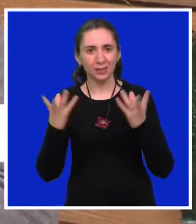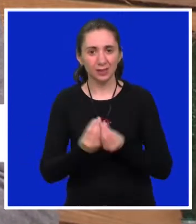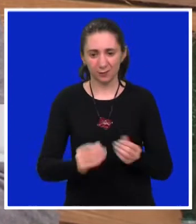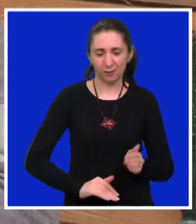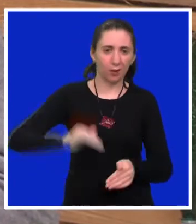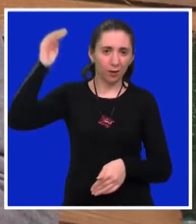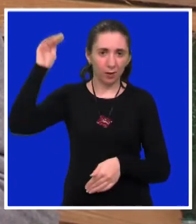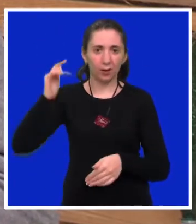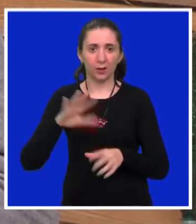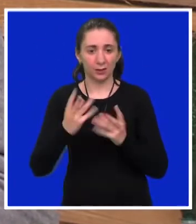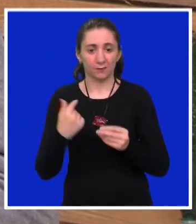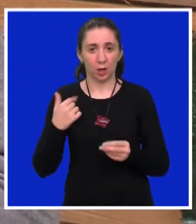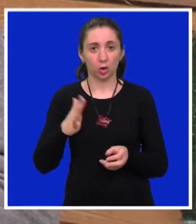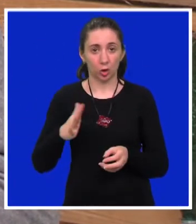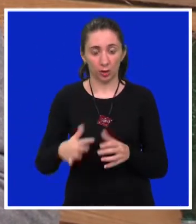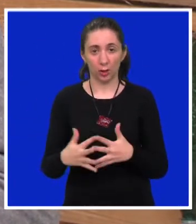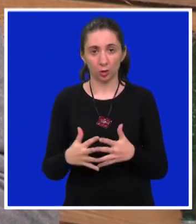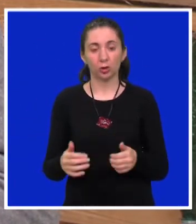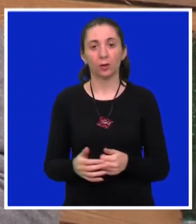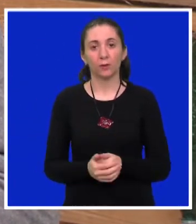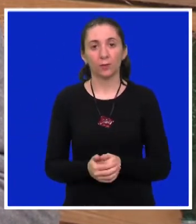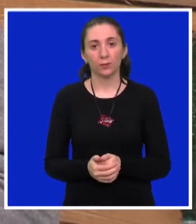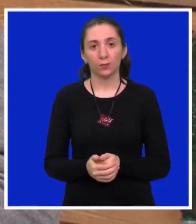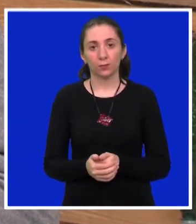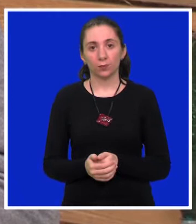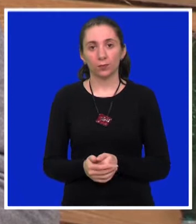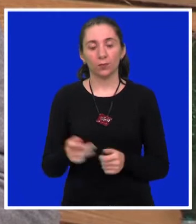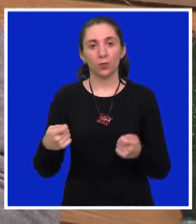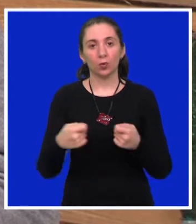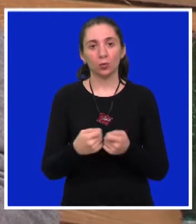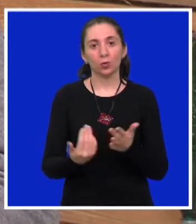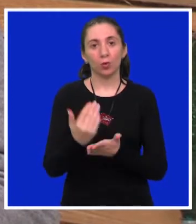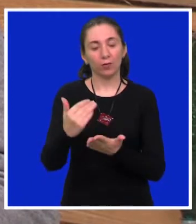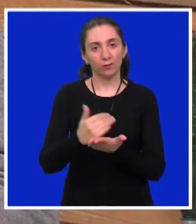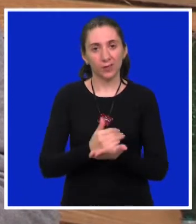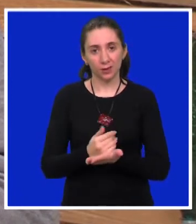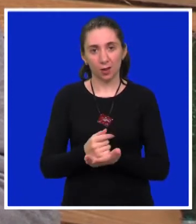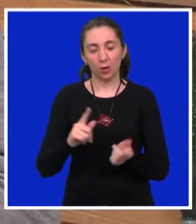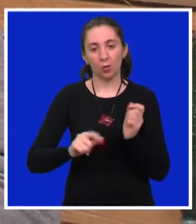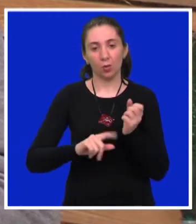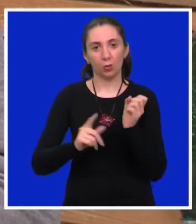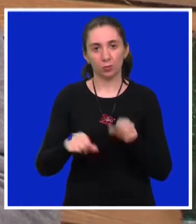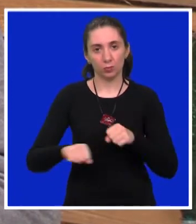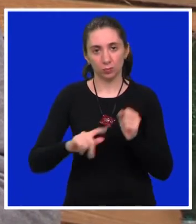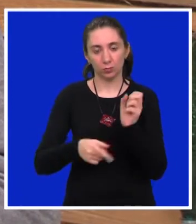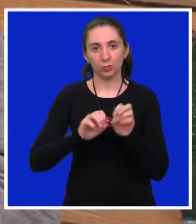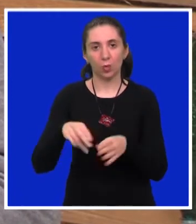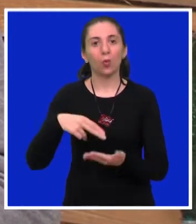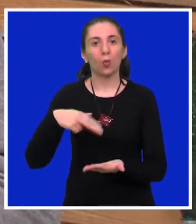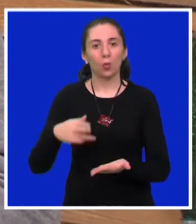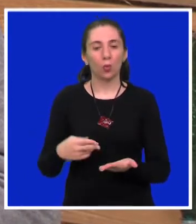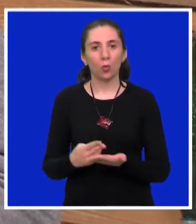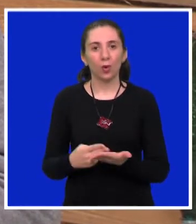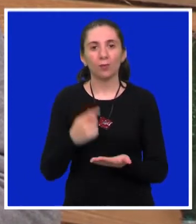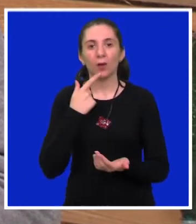sve uzraste i za sve naše građane, a vezan je uz novi zakon o gospodarenju otpadom, odnosno uredbe koje